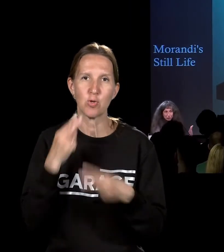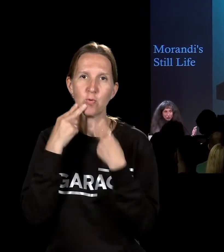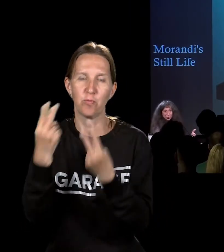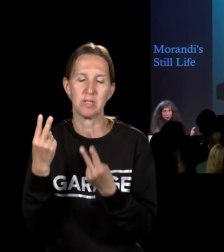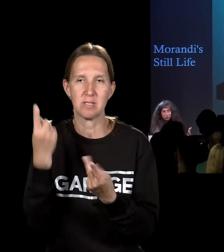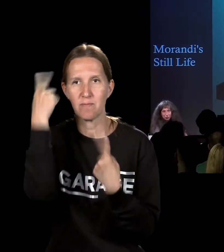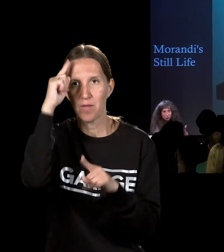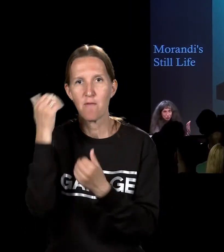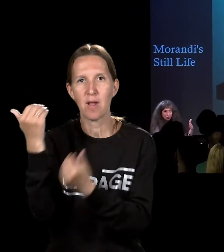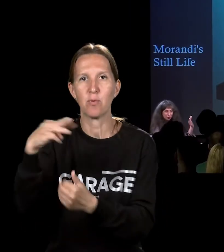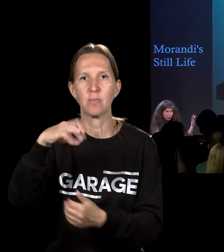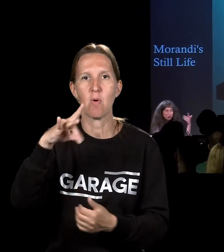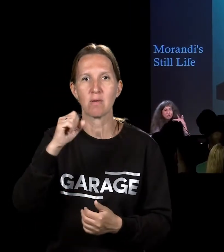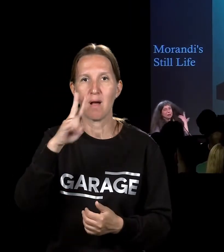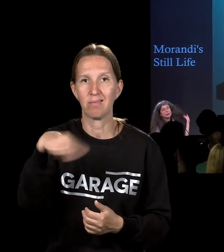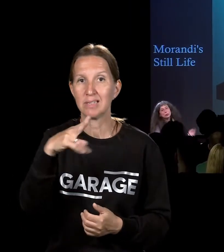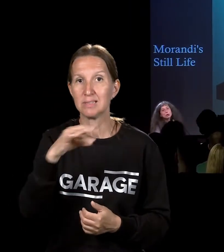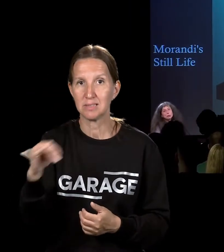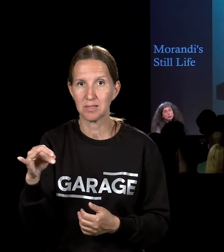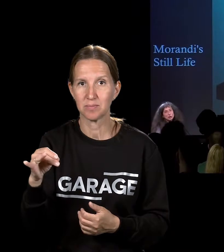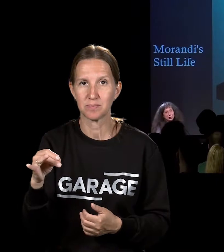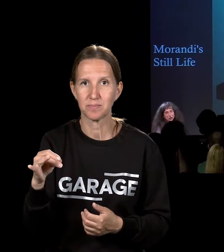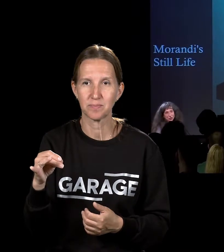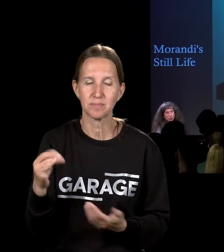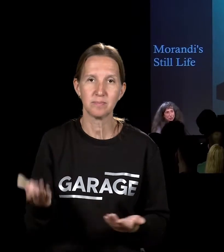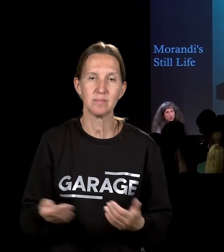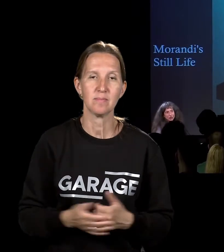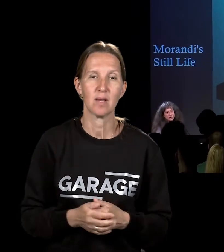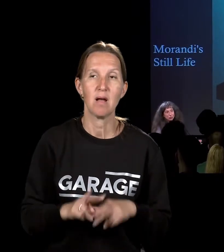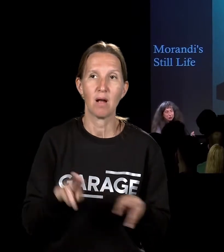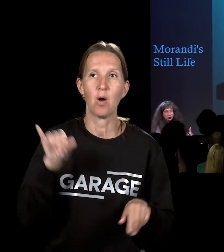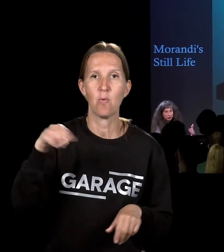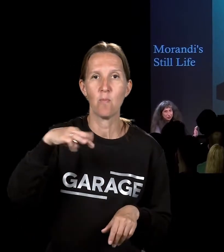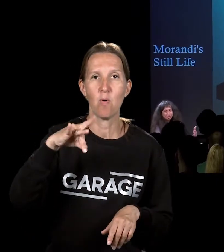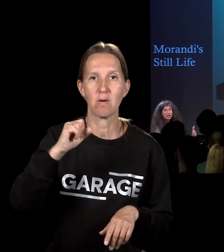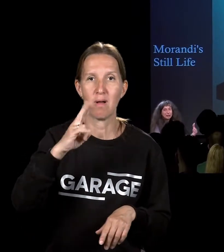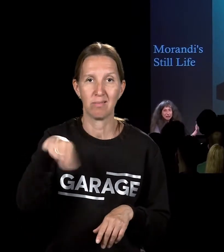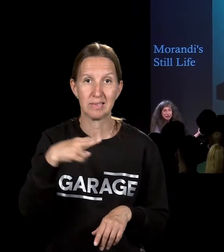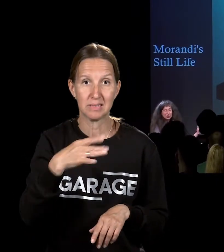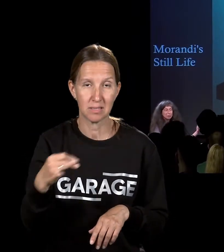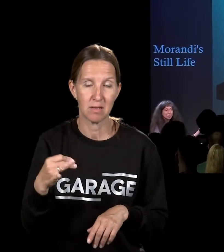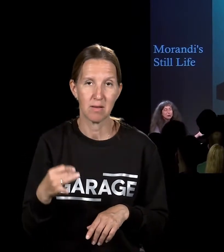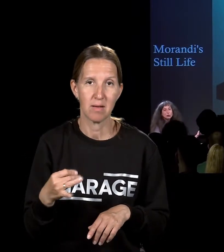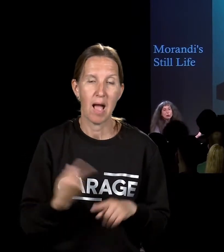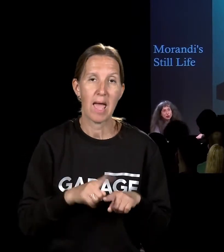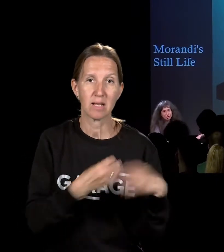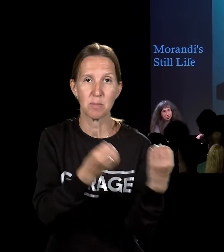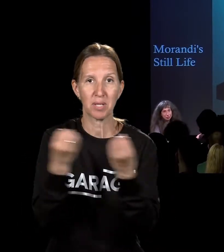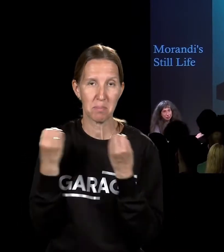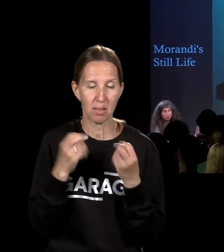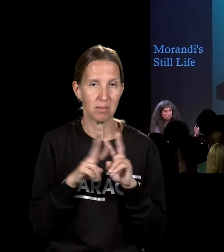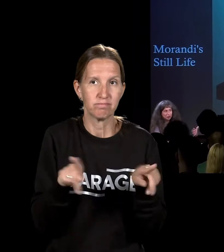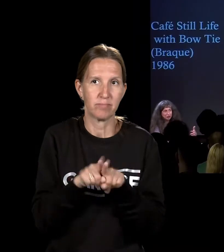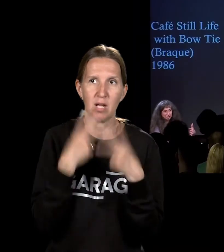Вот метафизический натюрморт, он в трёхмерном виде такой же метафизический, как и Моранди. может быть как раз... И так эти предметы столь же